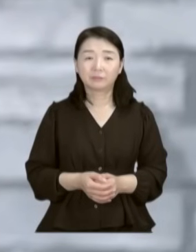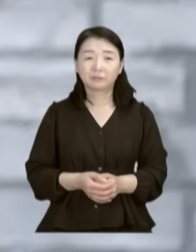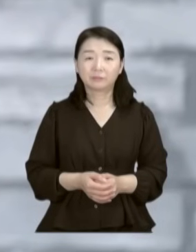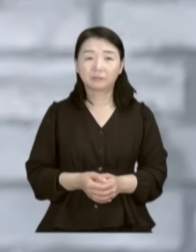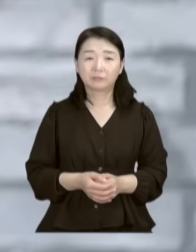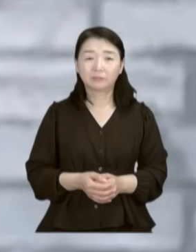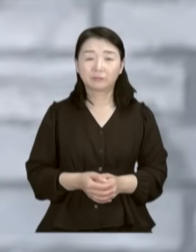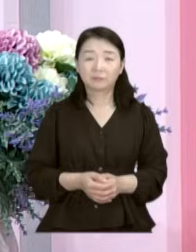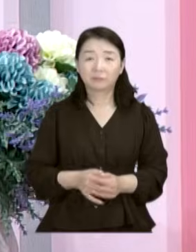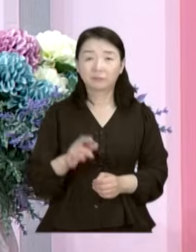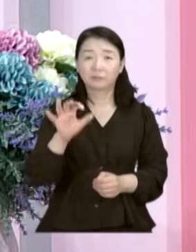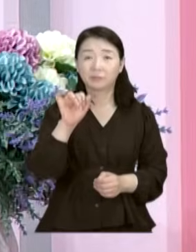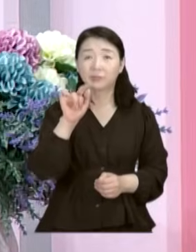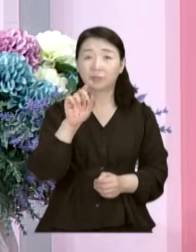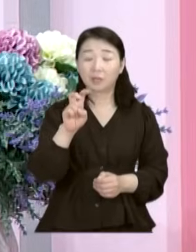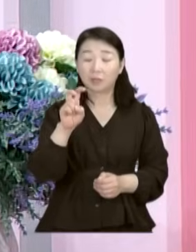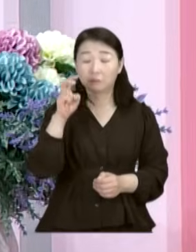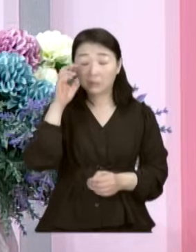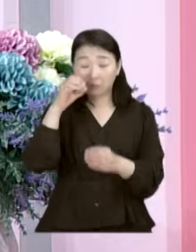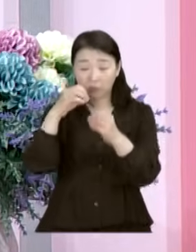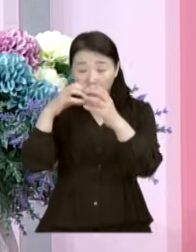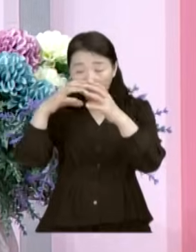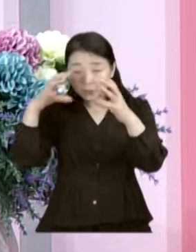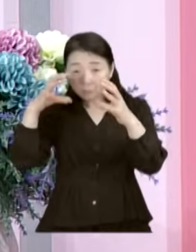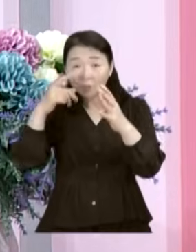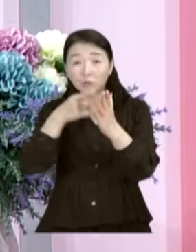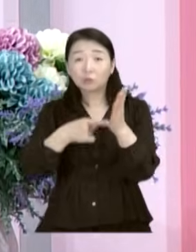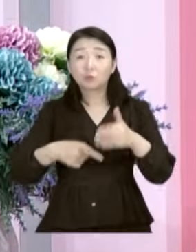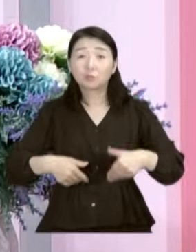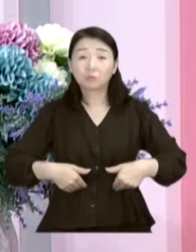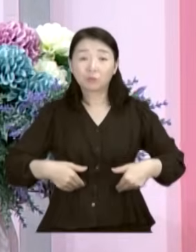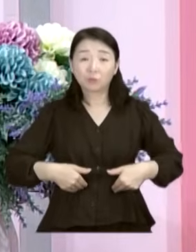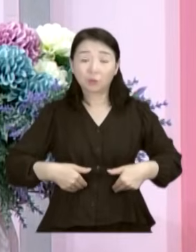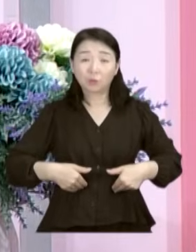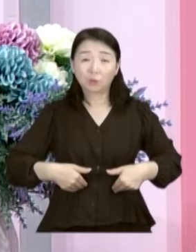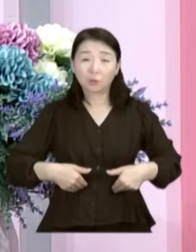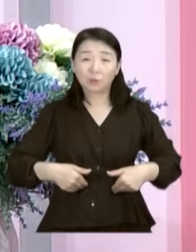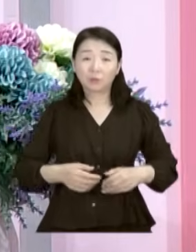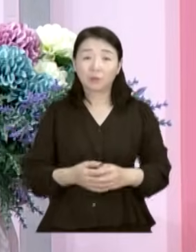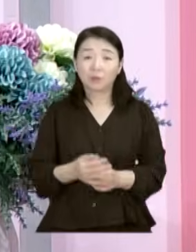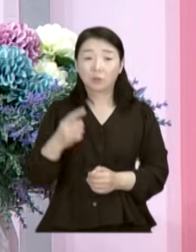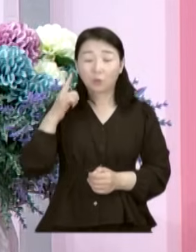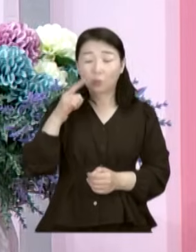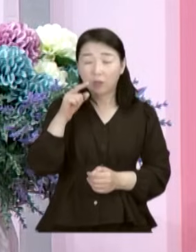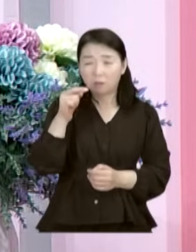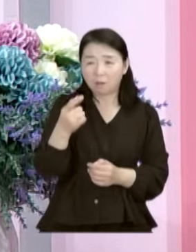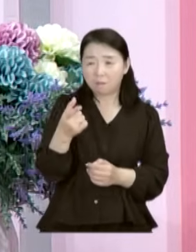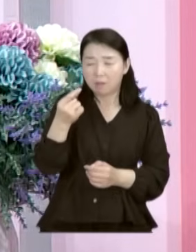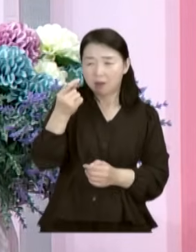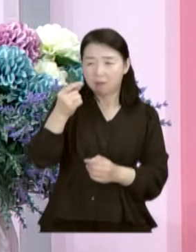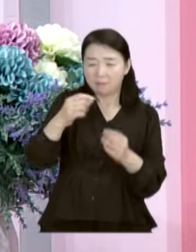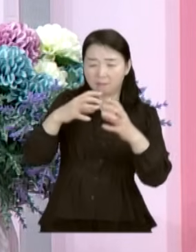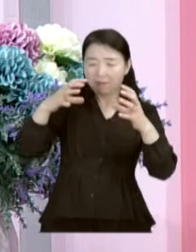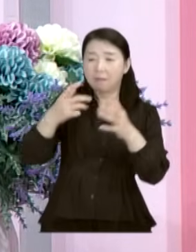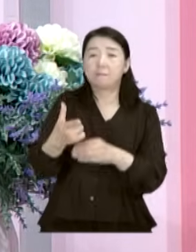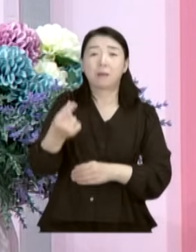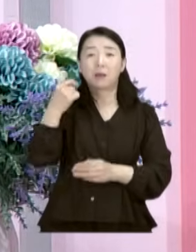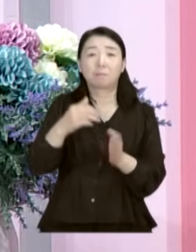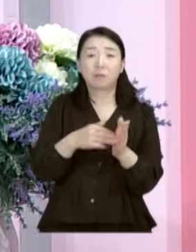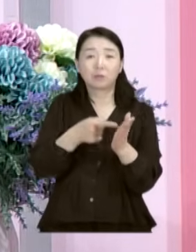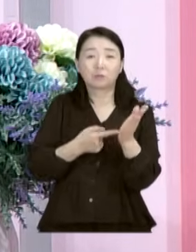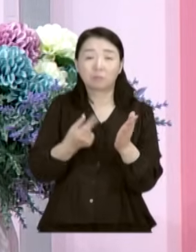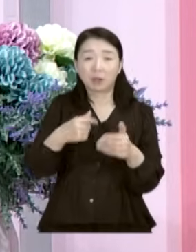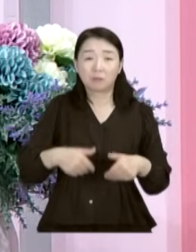가게 됐는데 이게 암세포가 늘어나면 수술해야 되거든요 고등급 신경교정은 빨리 자라기 때문에